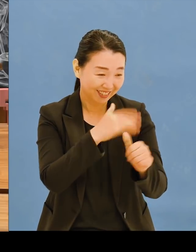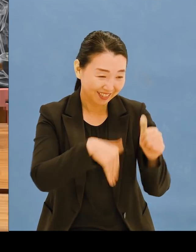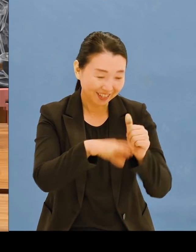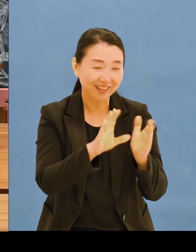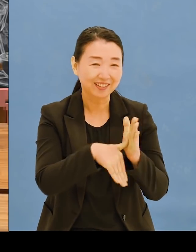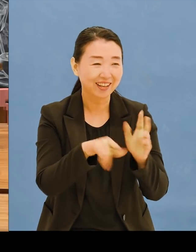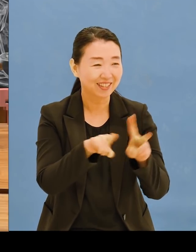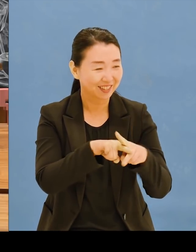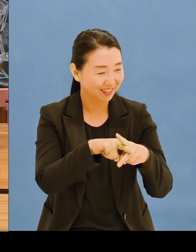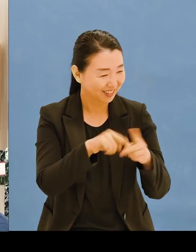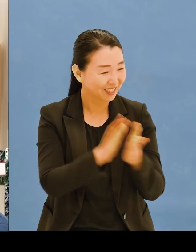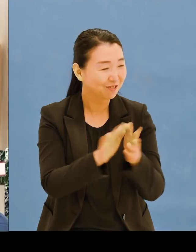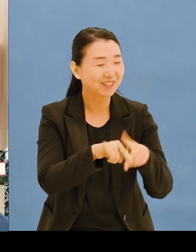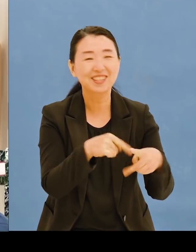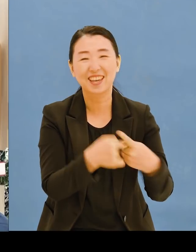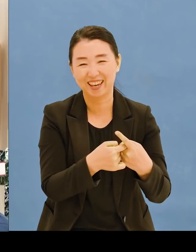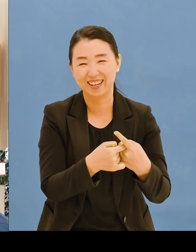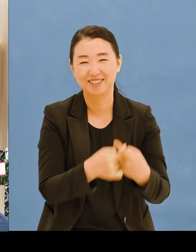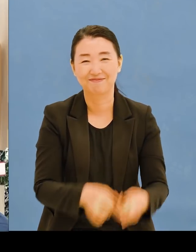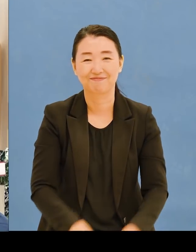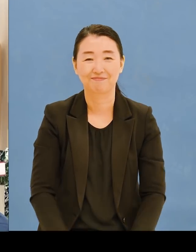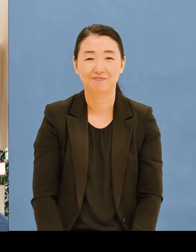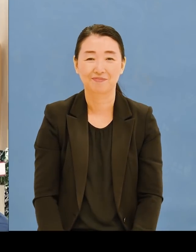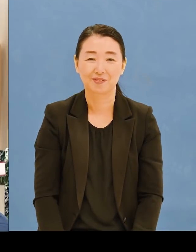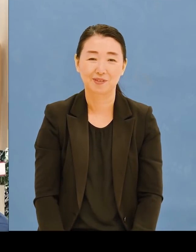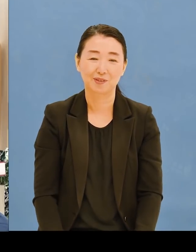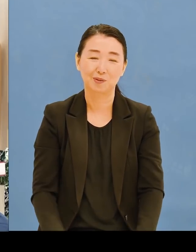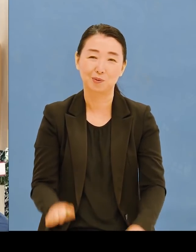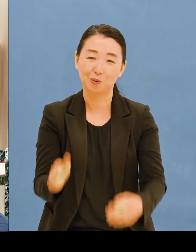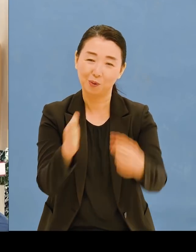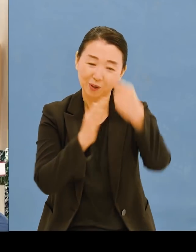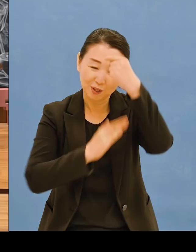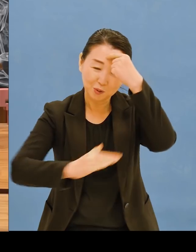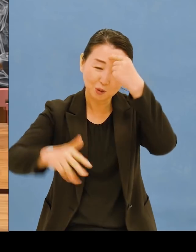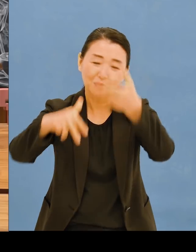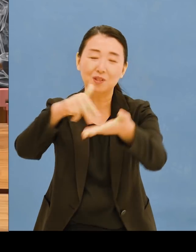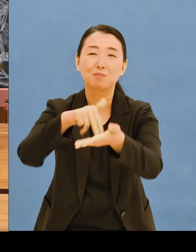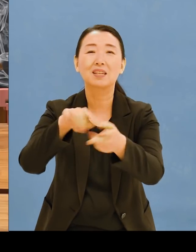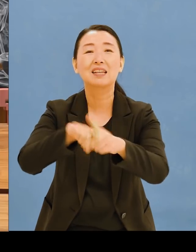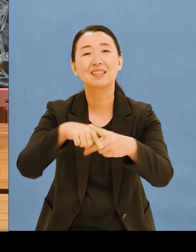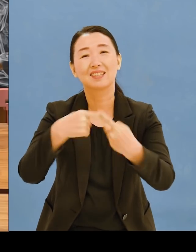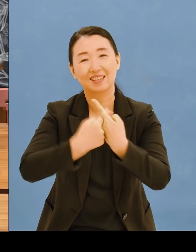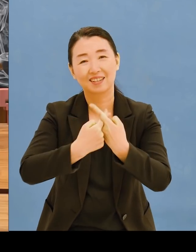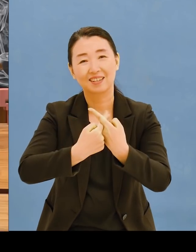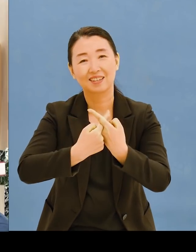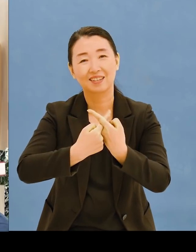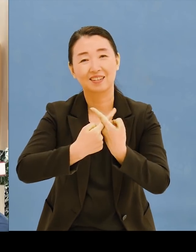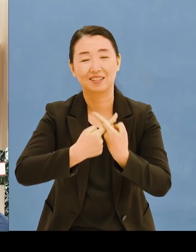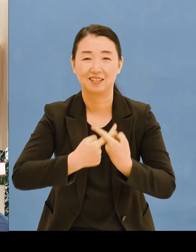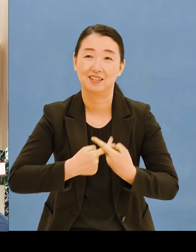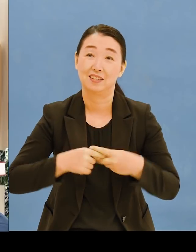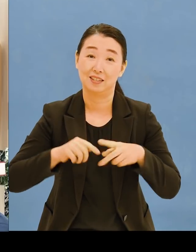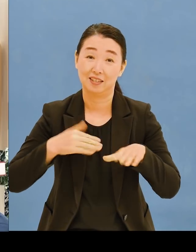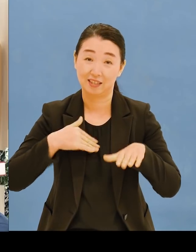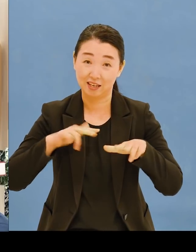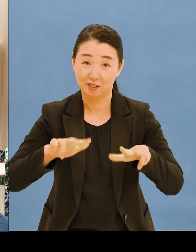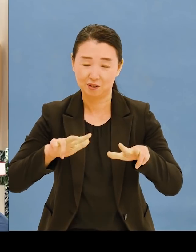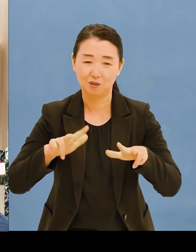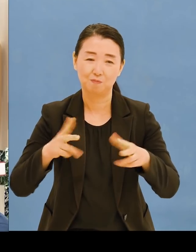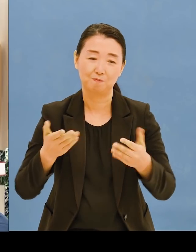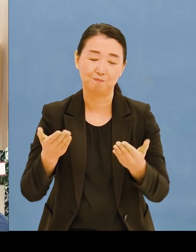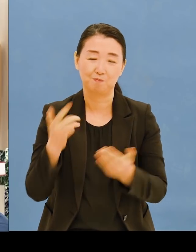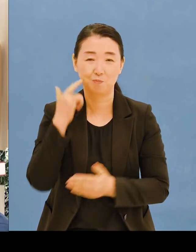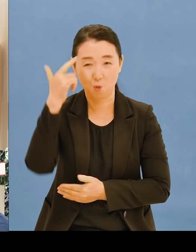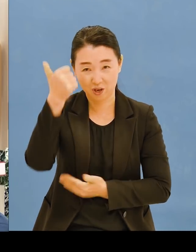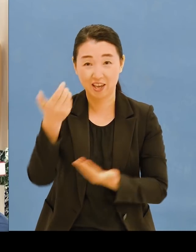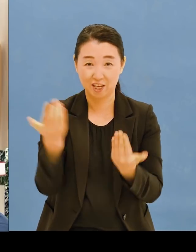되죠. 다 왜 이해가 졸았는지. 됐죠. 예, 그리고 심지어 이제 성도님들도 이해가 많이 됐어요. 그렇죠. 예, 제가 이제 뭐 지금 사역을